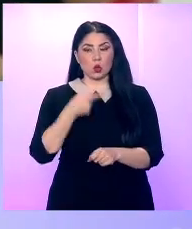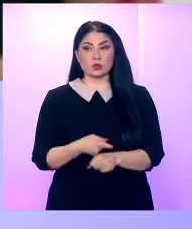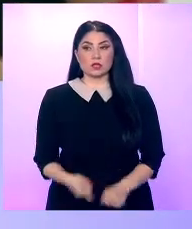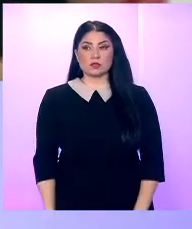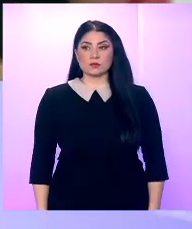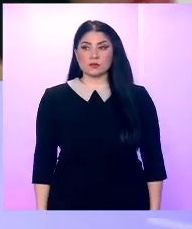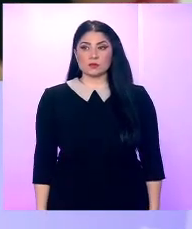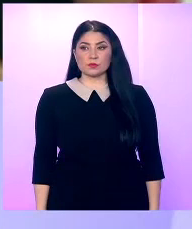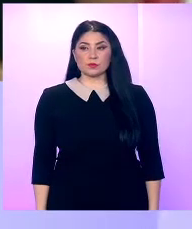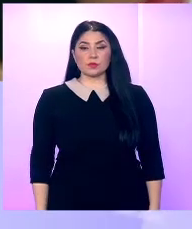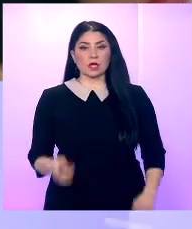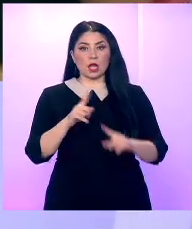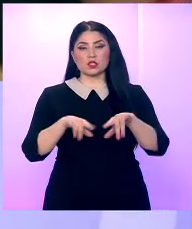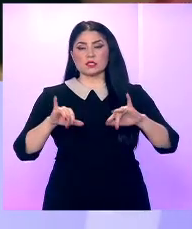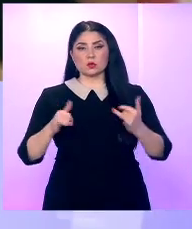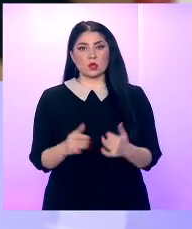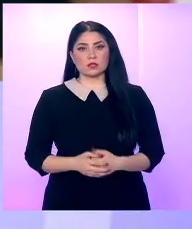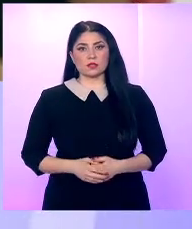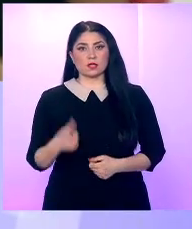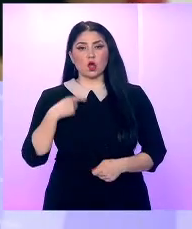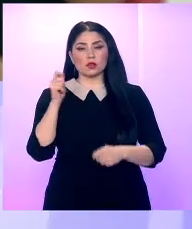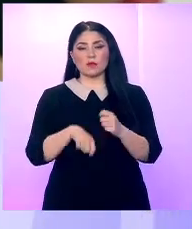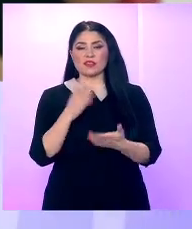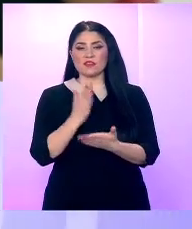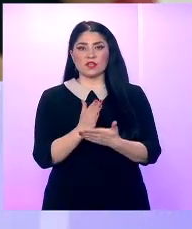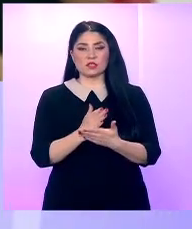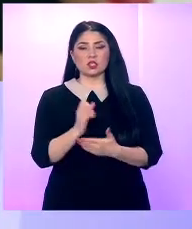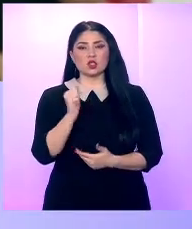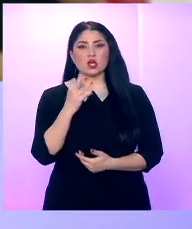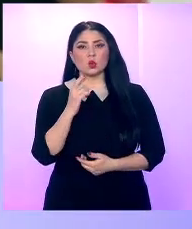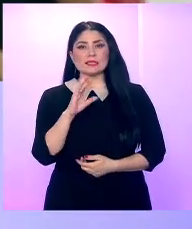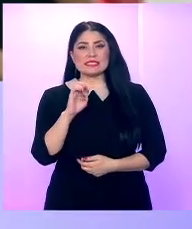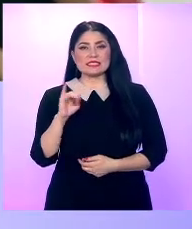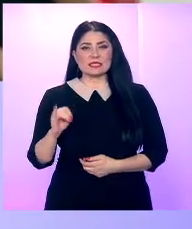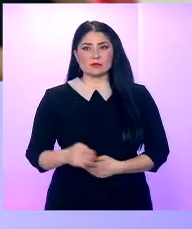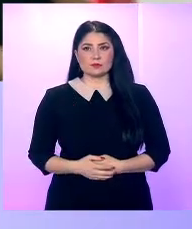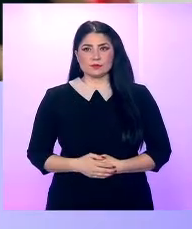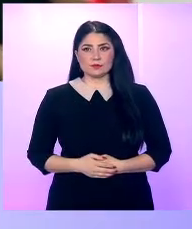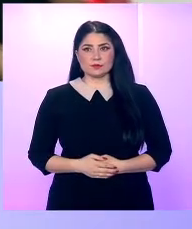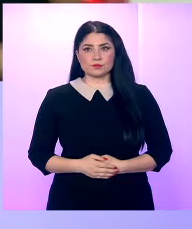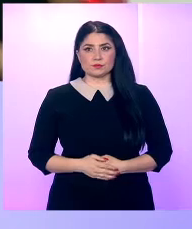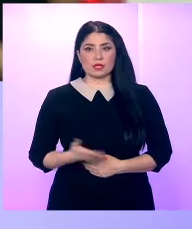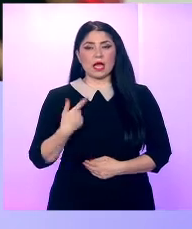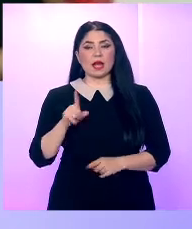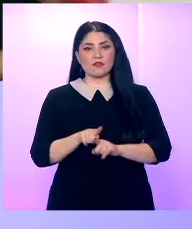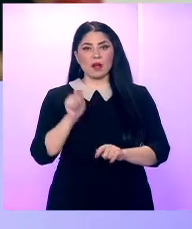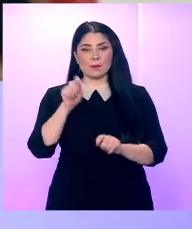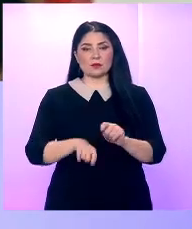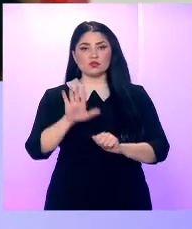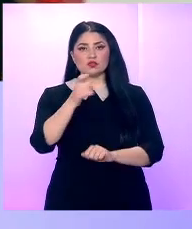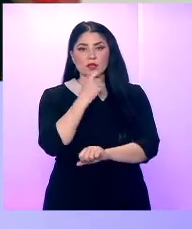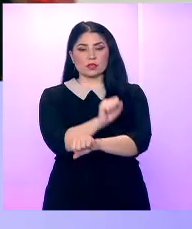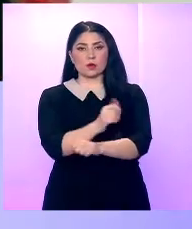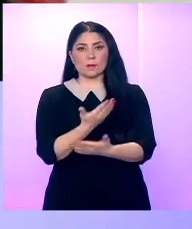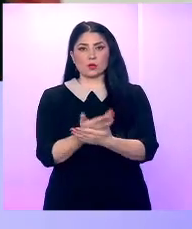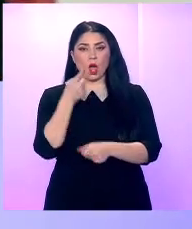acuzații. În același caz a mai fost condamnat definitiv și omul de afaceri Sorin Strutinski și el a primit o pedeapsă de 5 ani de